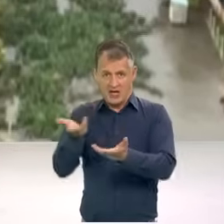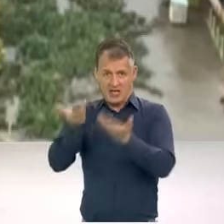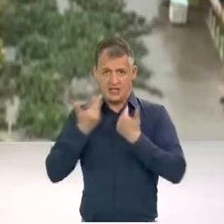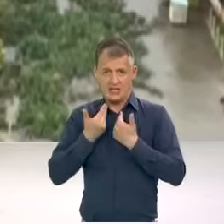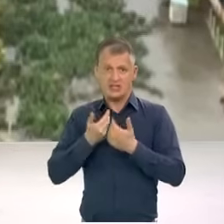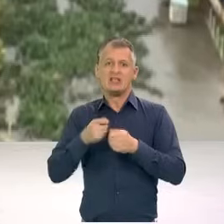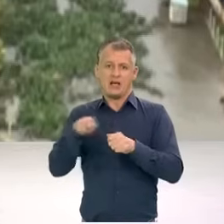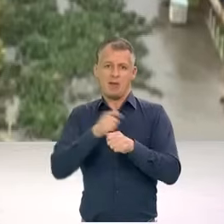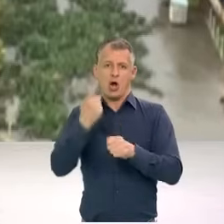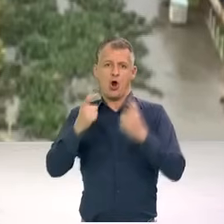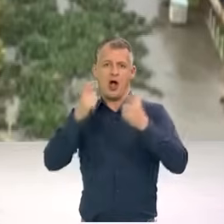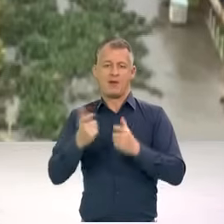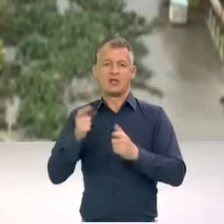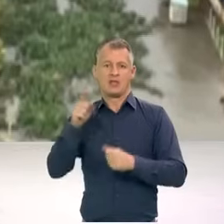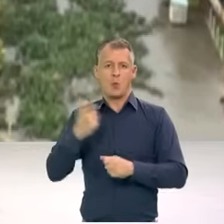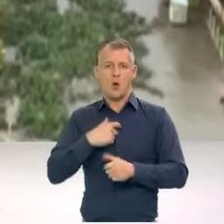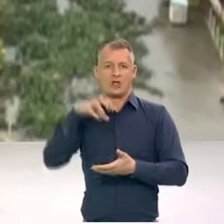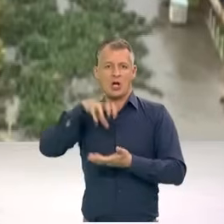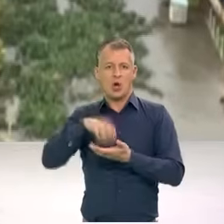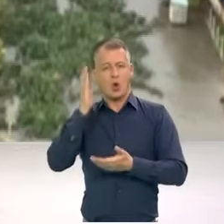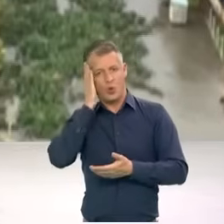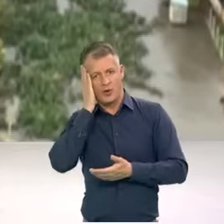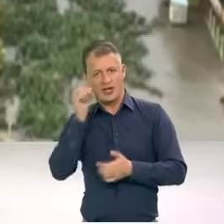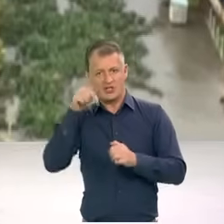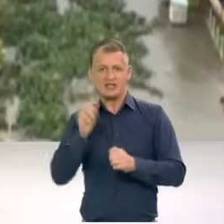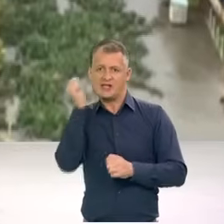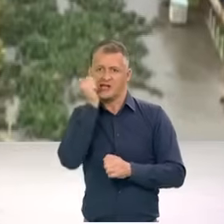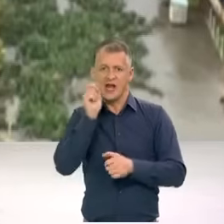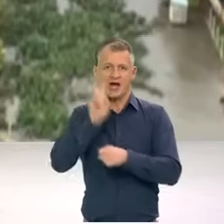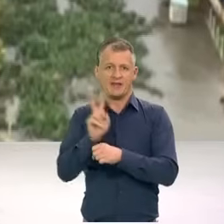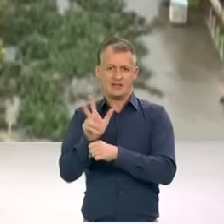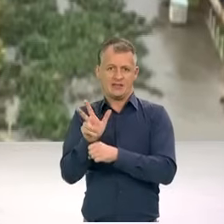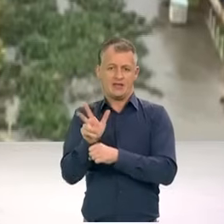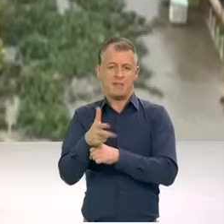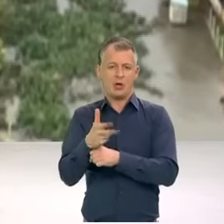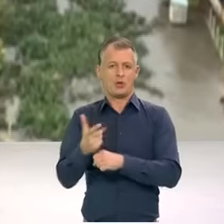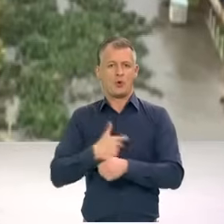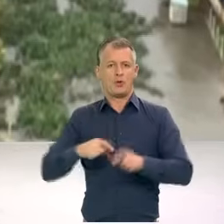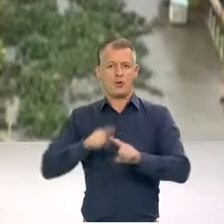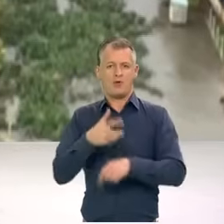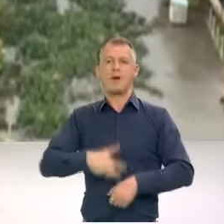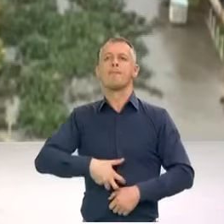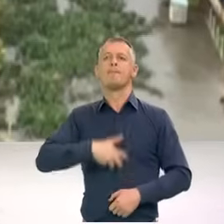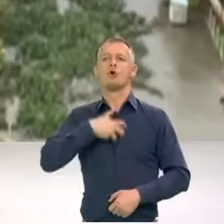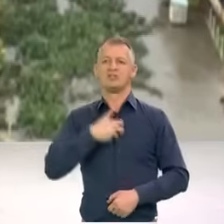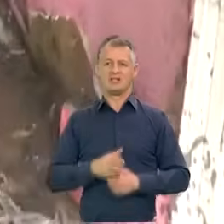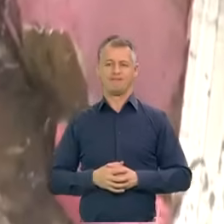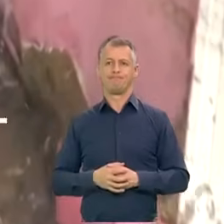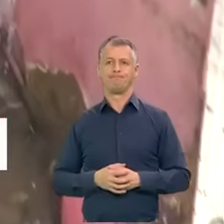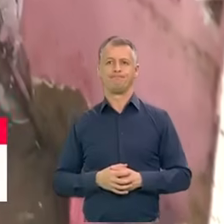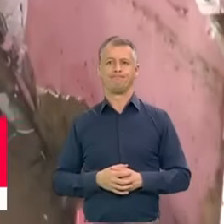cameră în care să poată locui în această iarnă vă avertizăm urmează imagini și informații un puternic impact emoțional